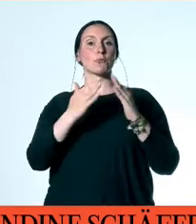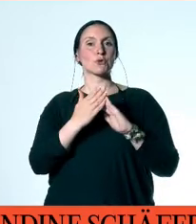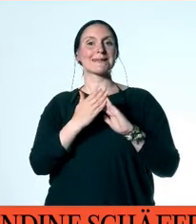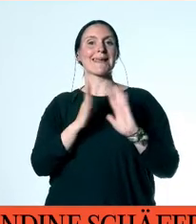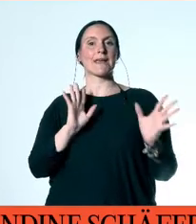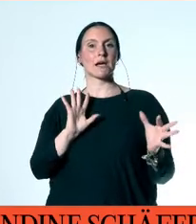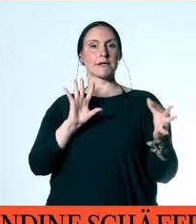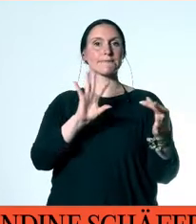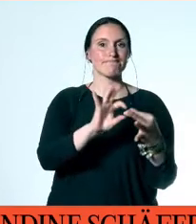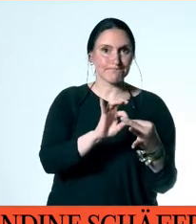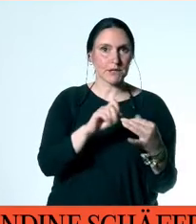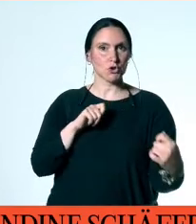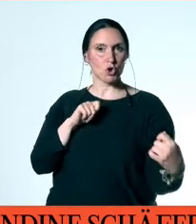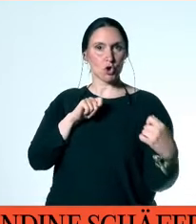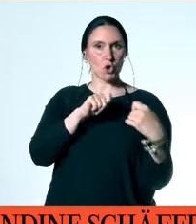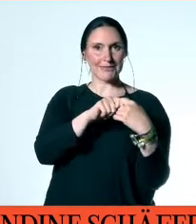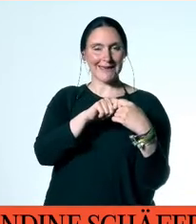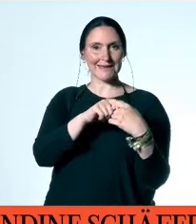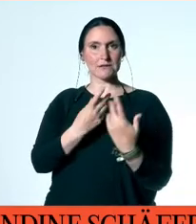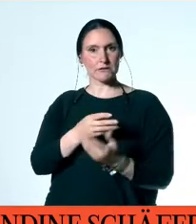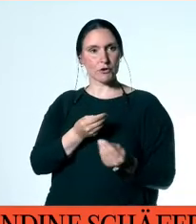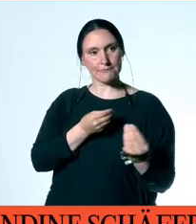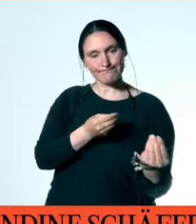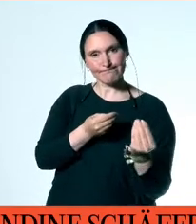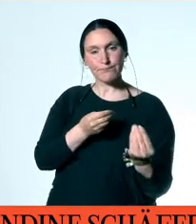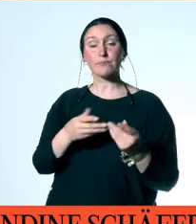And also just thinking about the times that we're living in,